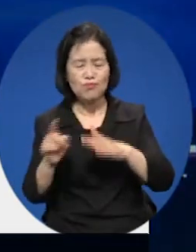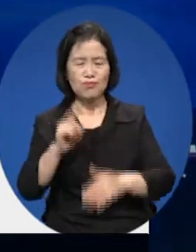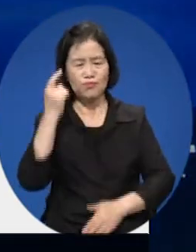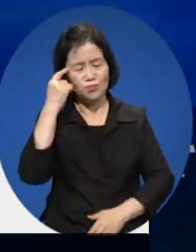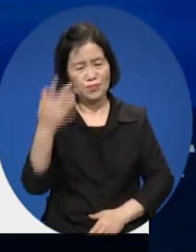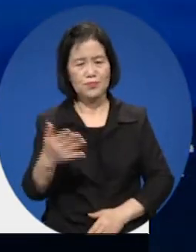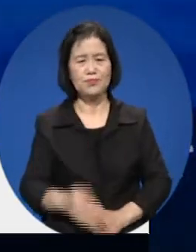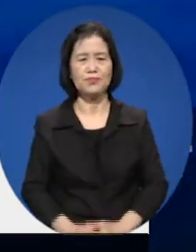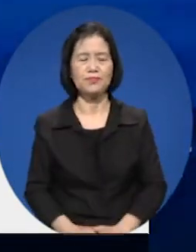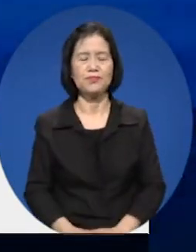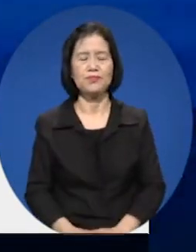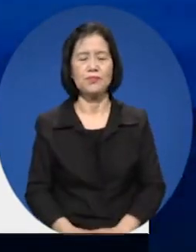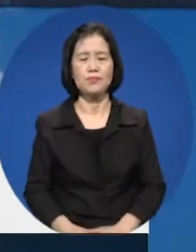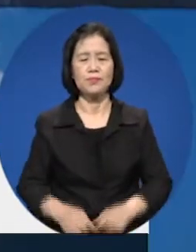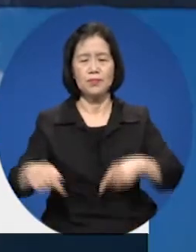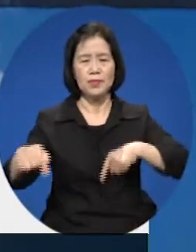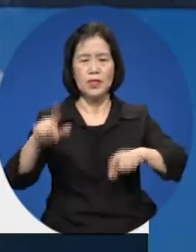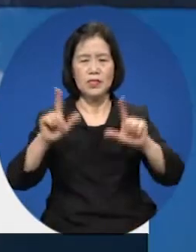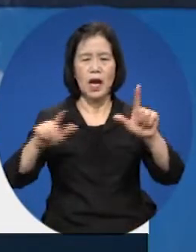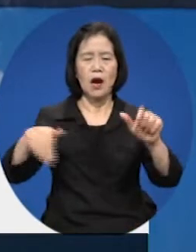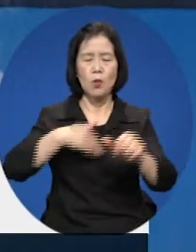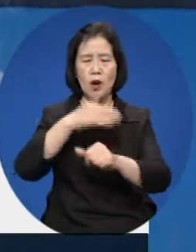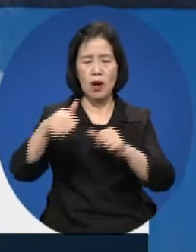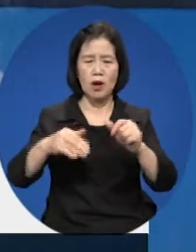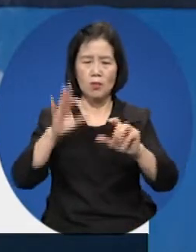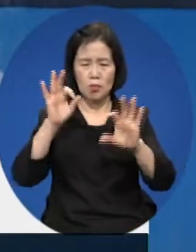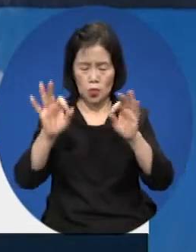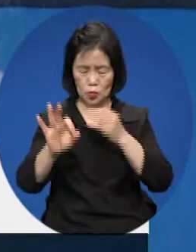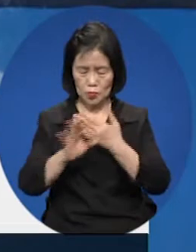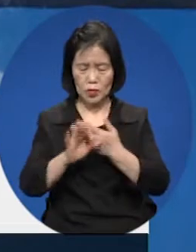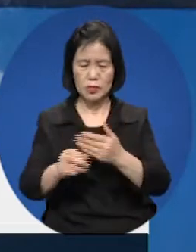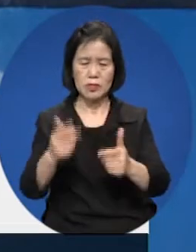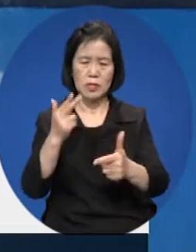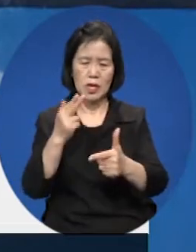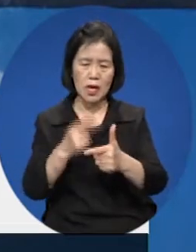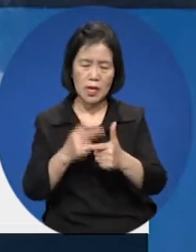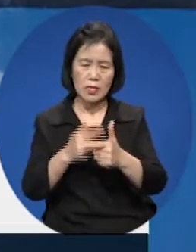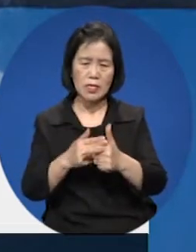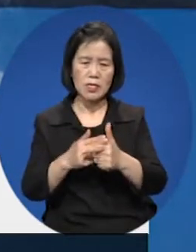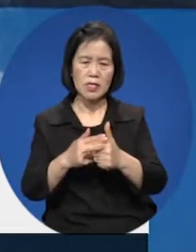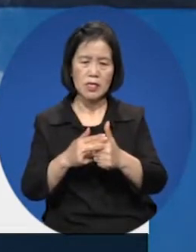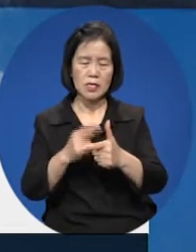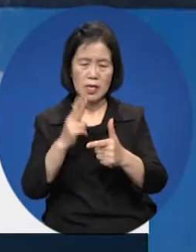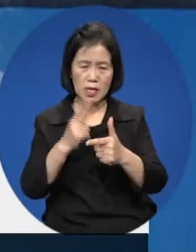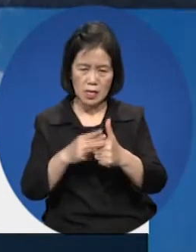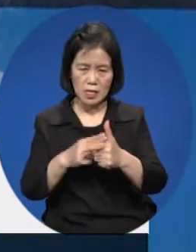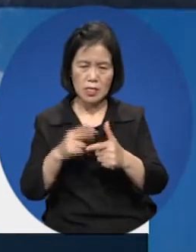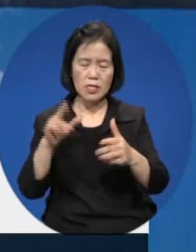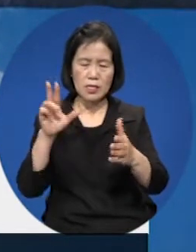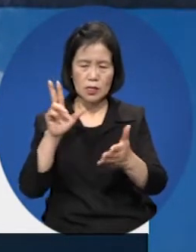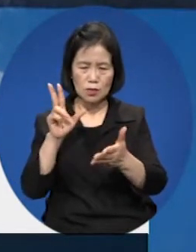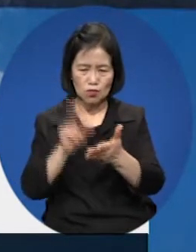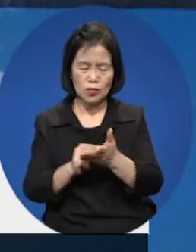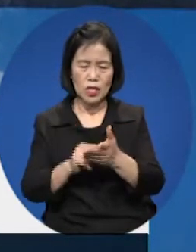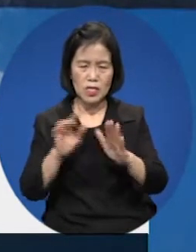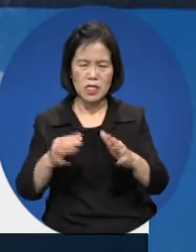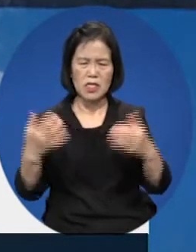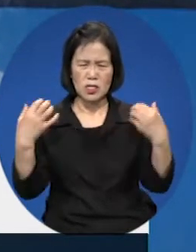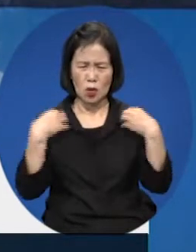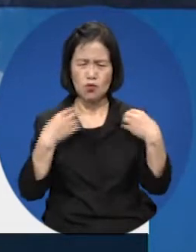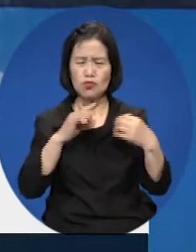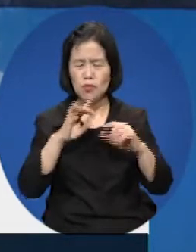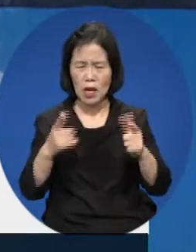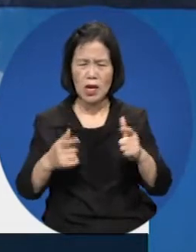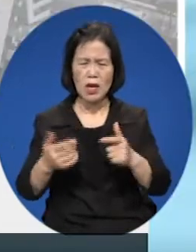정치적 상황으로 보면 얘 lh 문제라고 하는 것이 단순히 이 정부 들어서 마 있었던 문제도 저는 아니라고 봐요 아주 오래동안 고질적으로